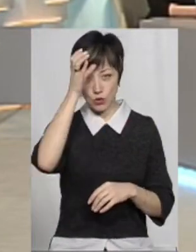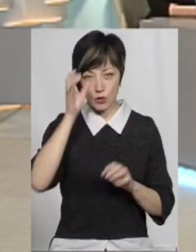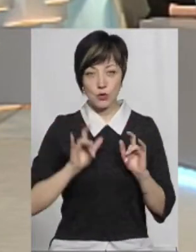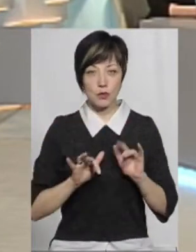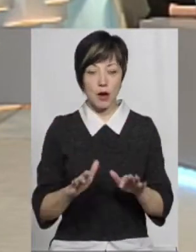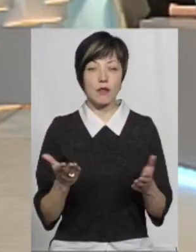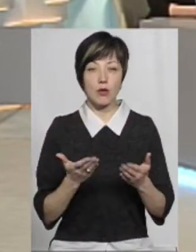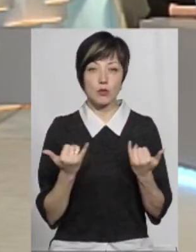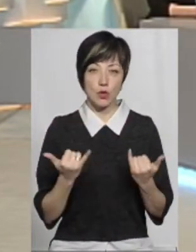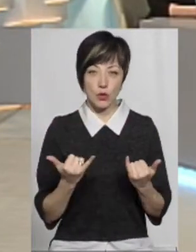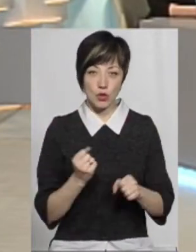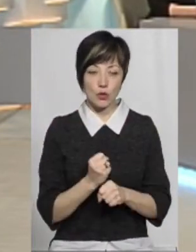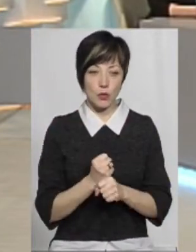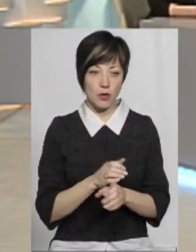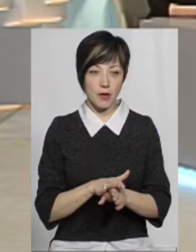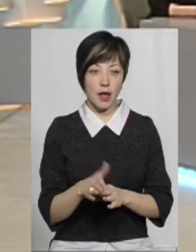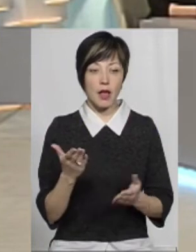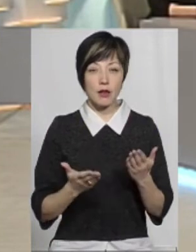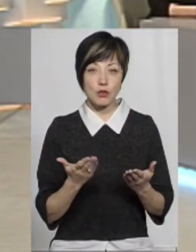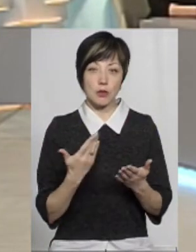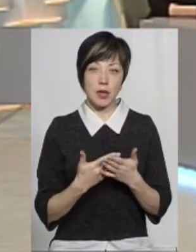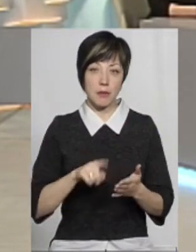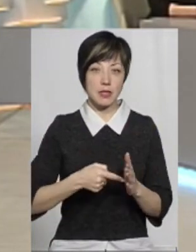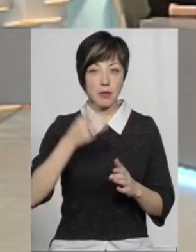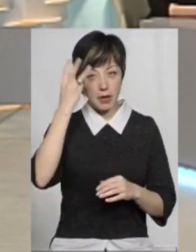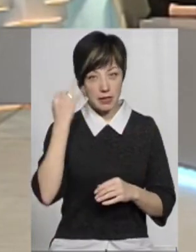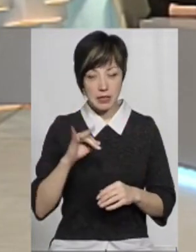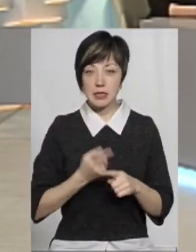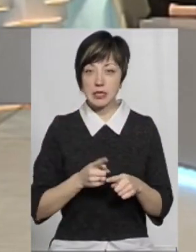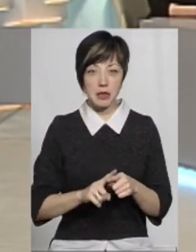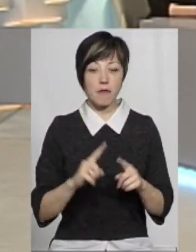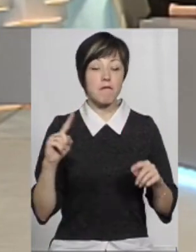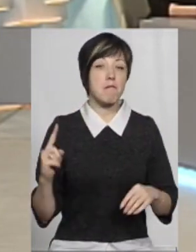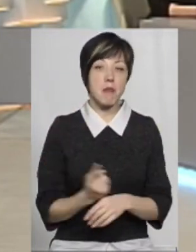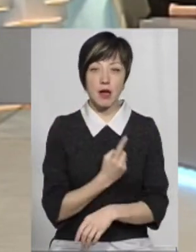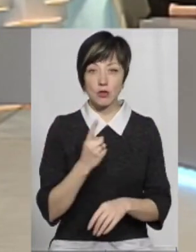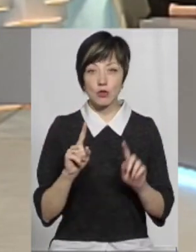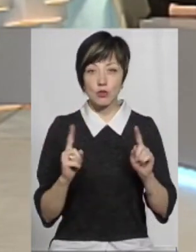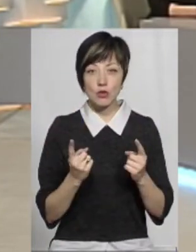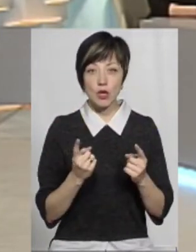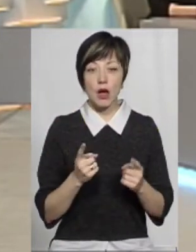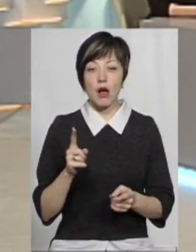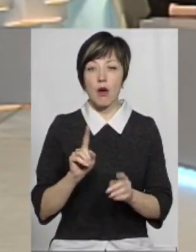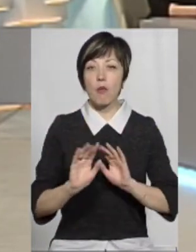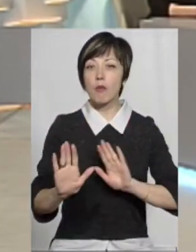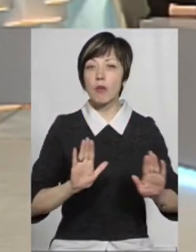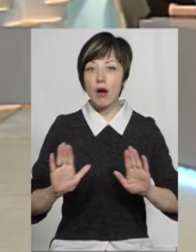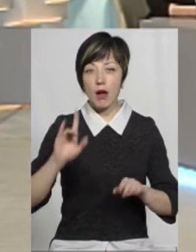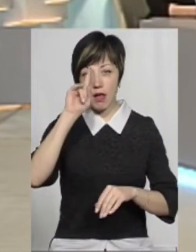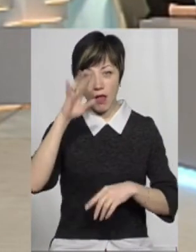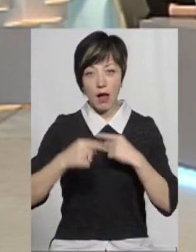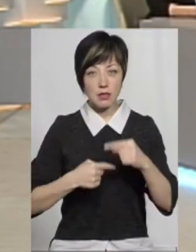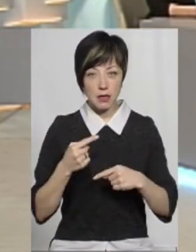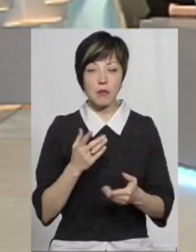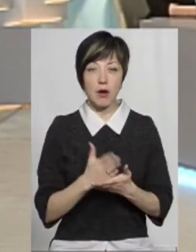розумну справу, яку ми сьогодні зробили. Якщо брати Хмельницький, це дійсно прецедент, тому що ставиться переважно класика. Вона має право